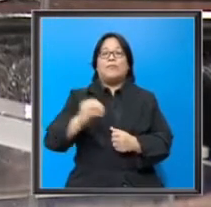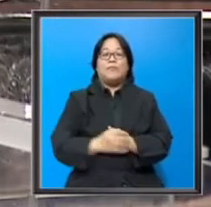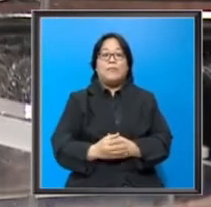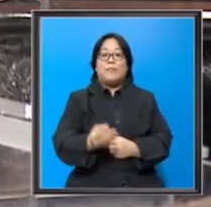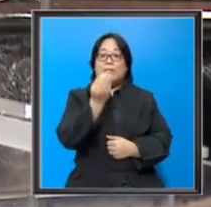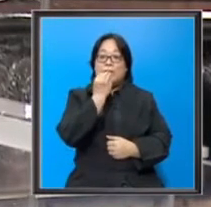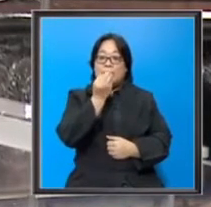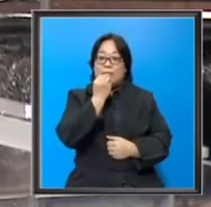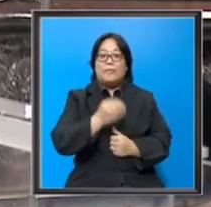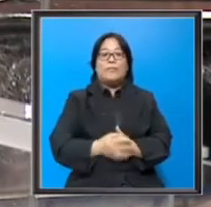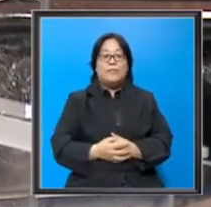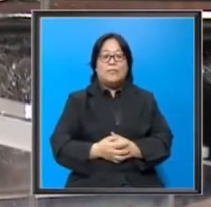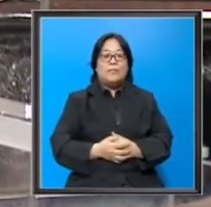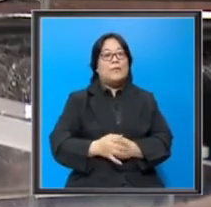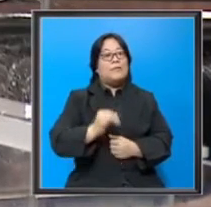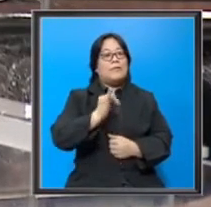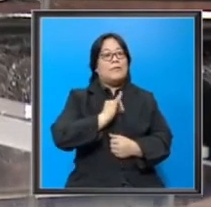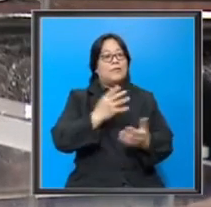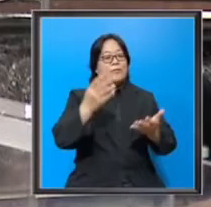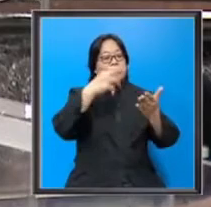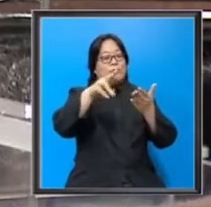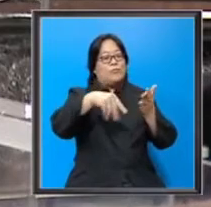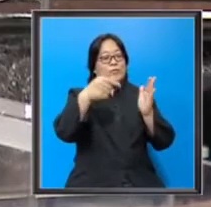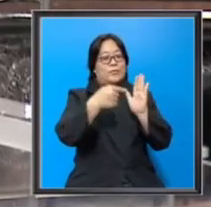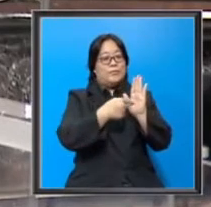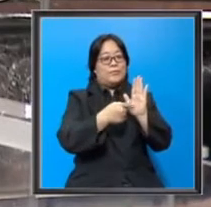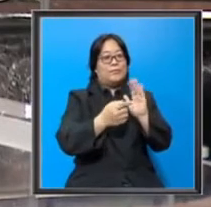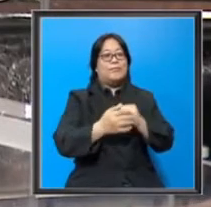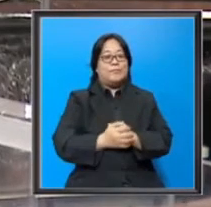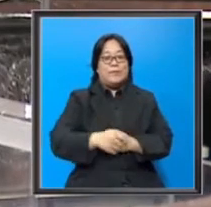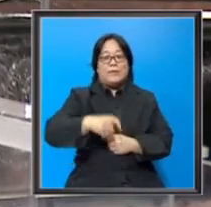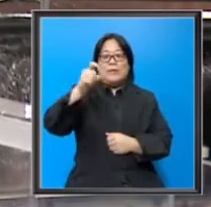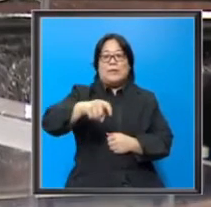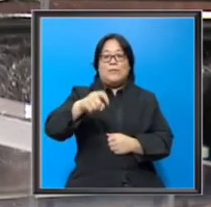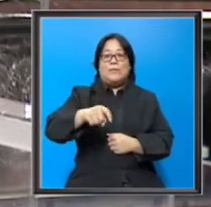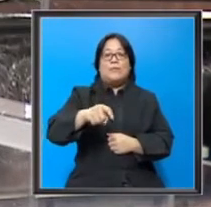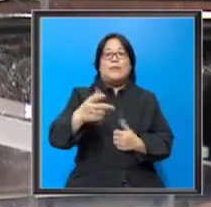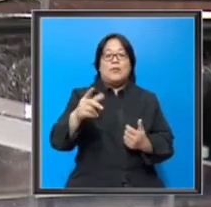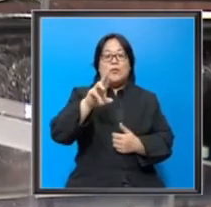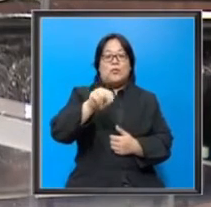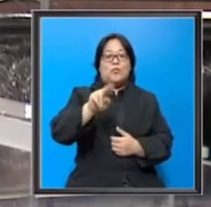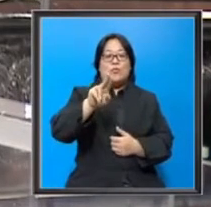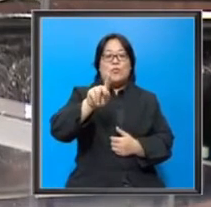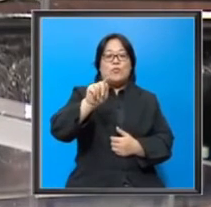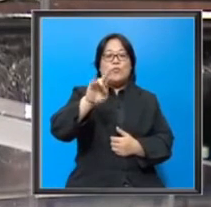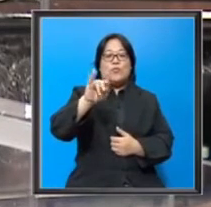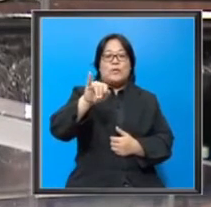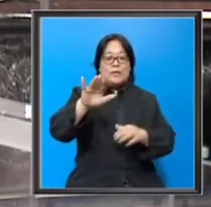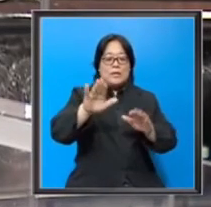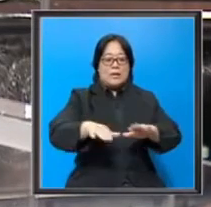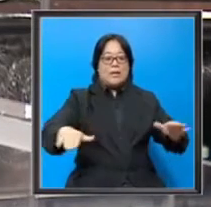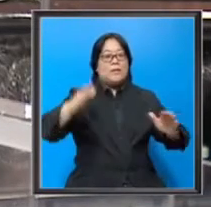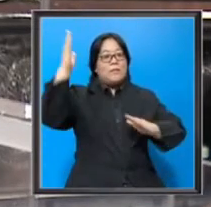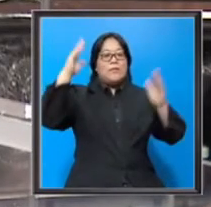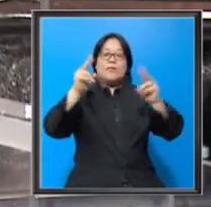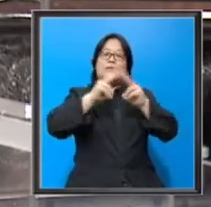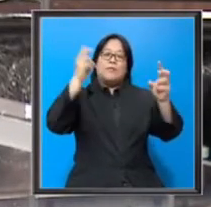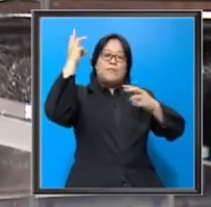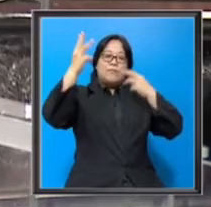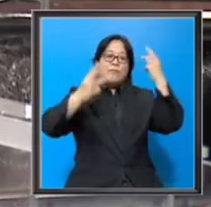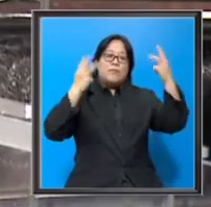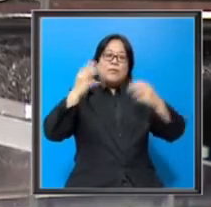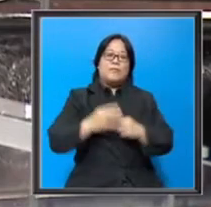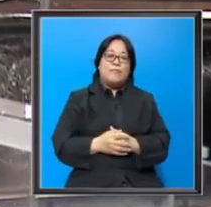pemakanan saingi merujuk pada betulan ini keperluan Lucky si kanak-kanak di Malaysia semakin membimbangkan